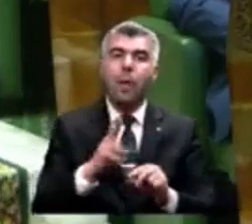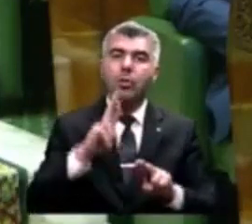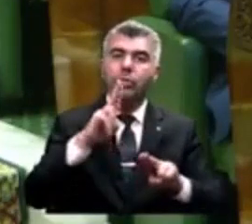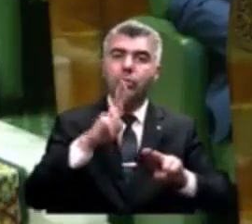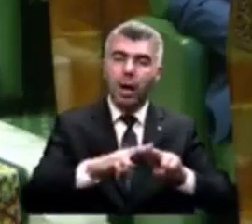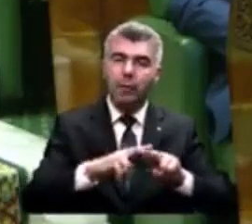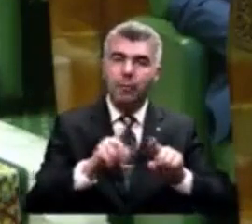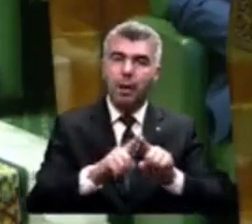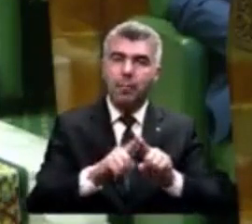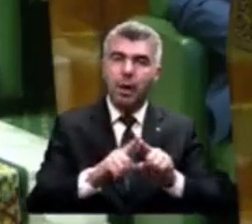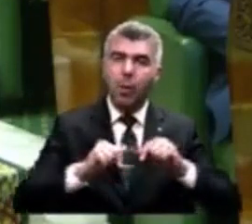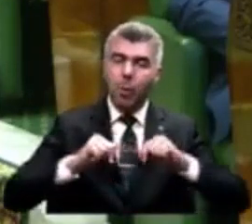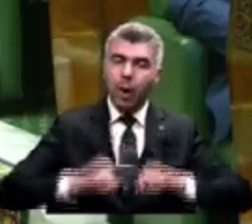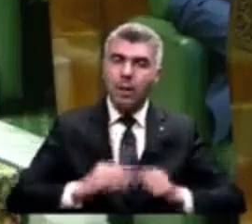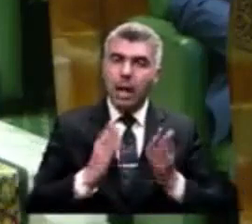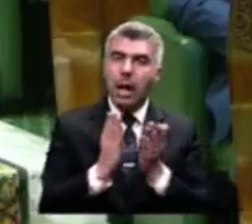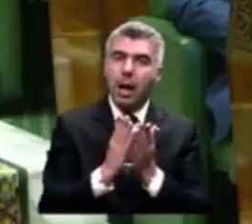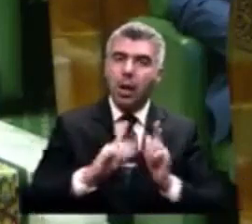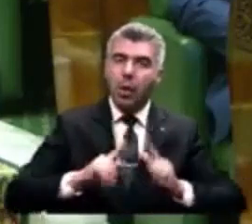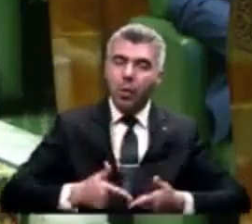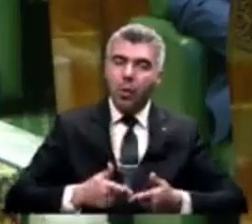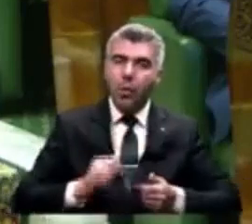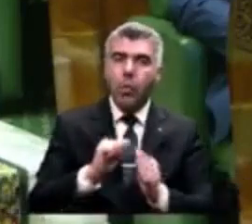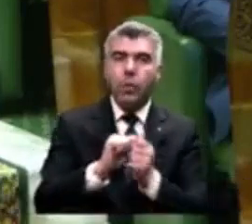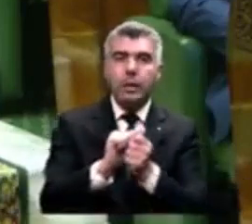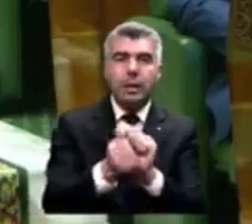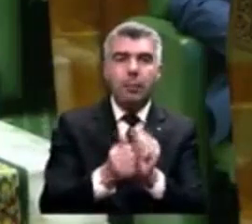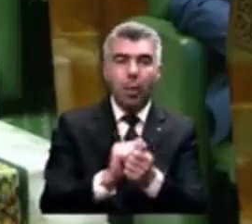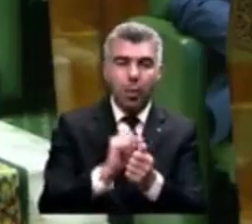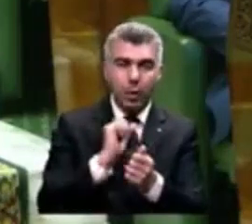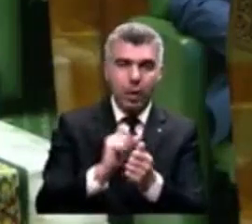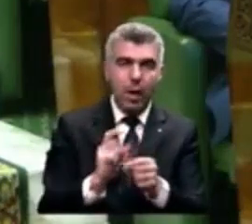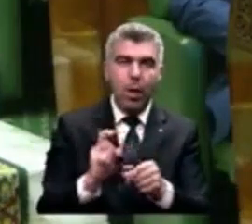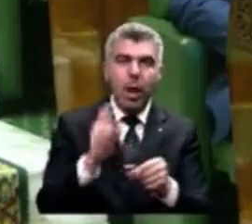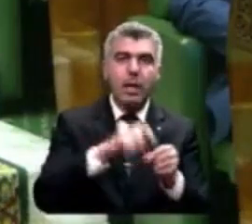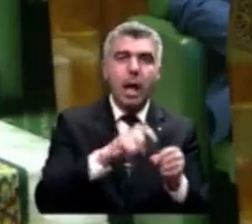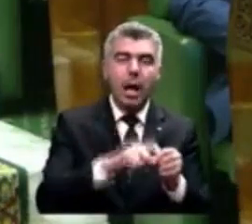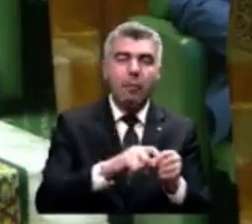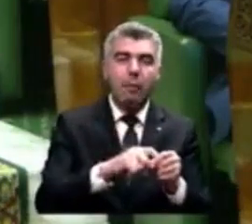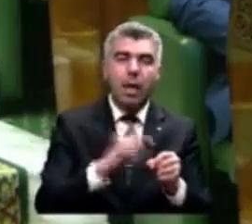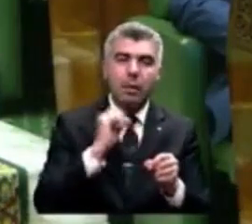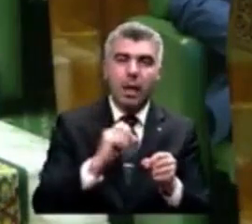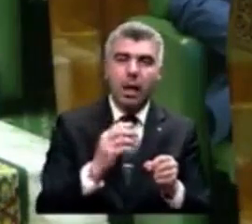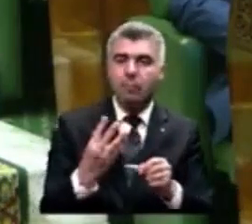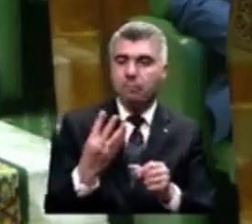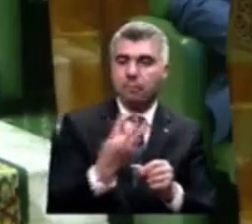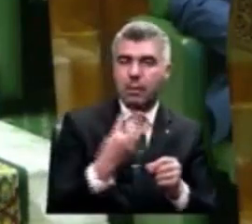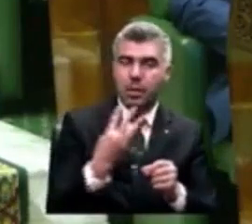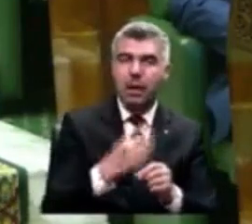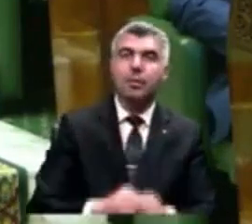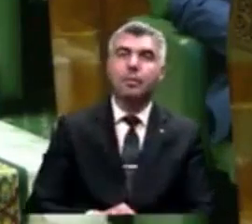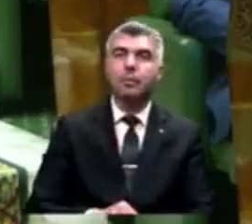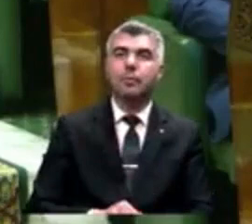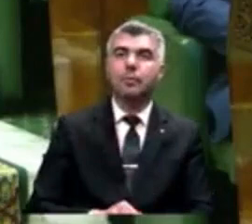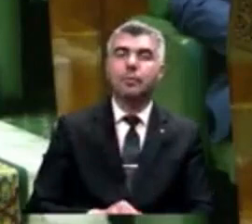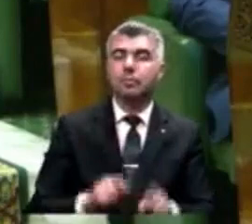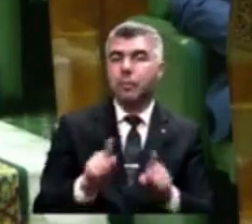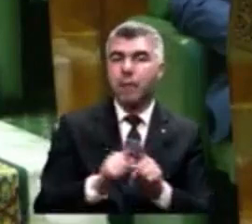وزارة التربية الوطنية والتعليم الأولي والرياضة والنقابات التعليمية، والذي